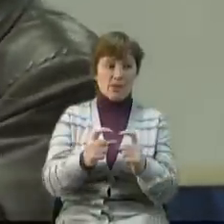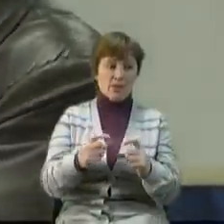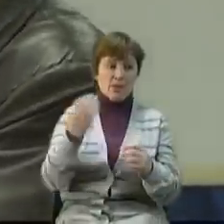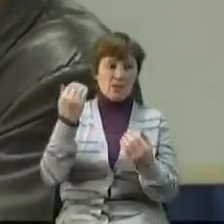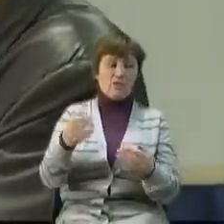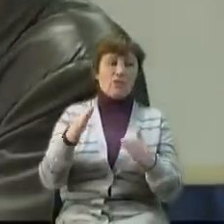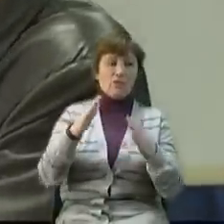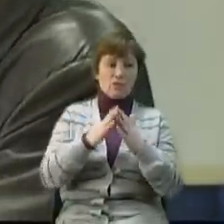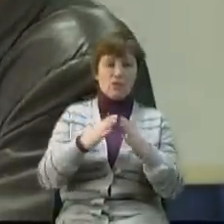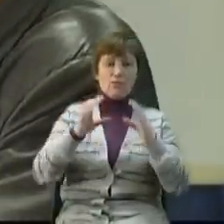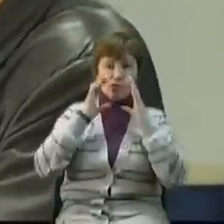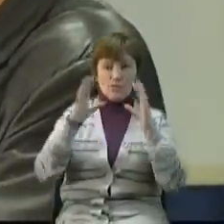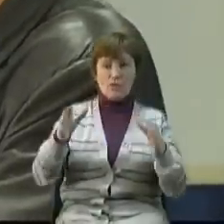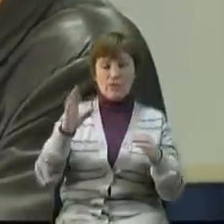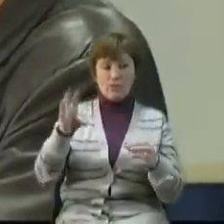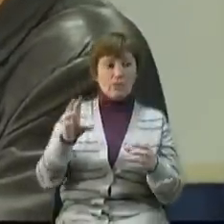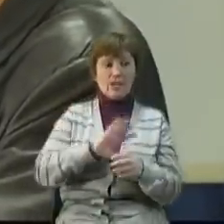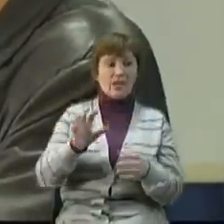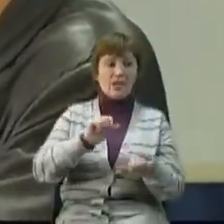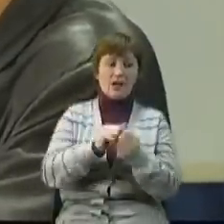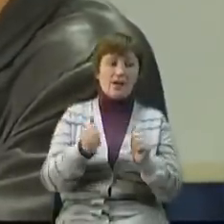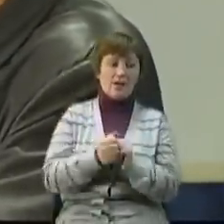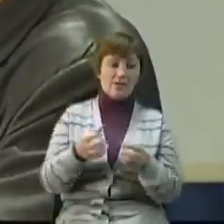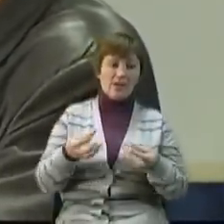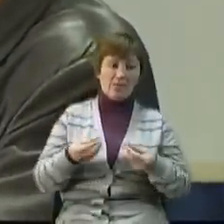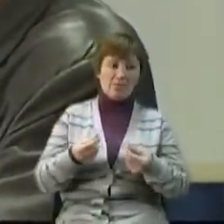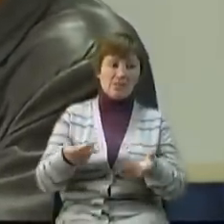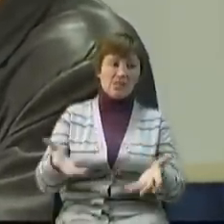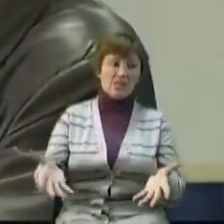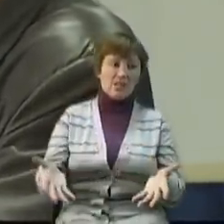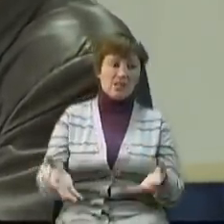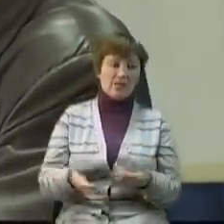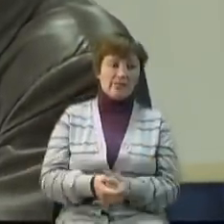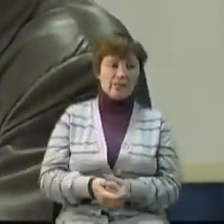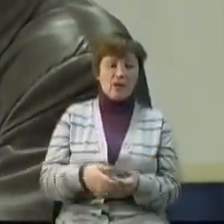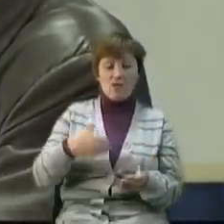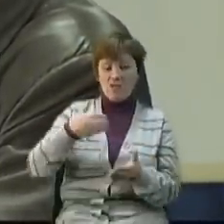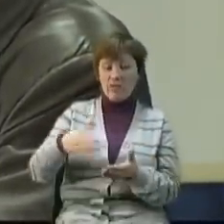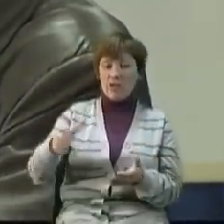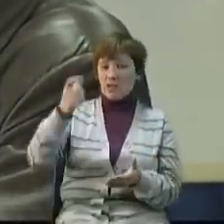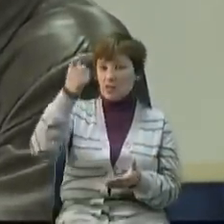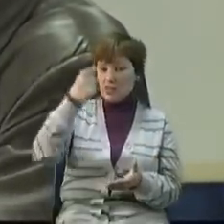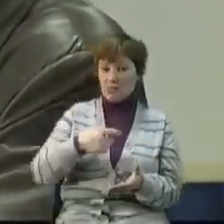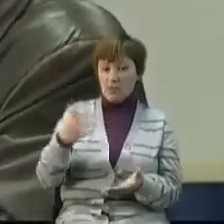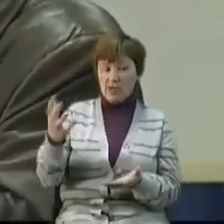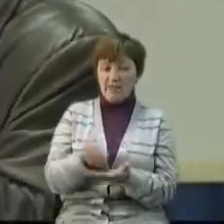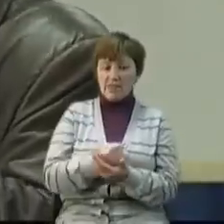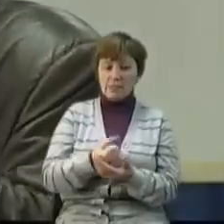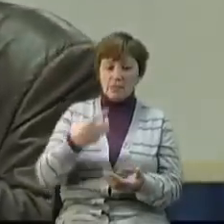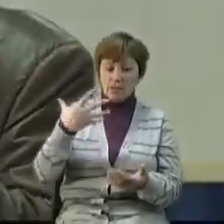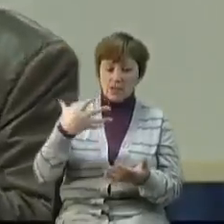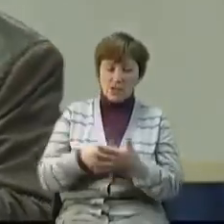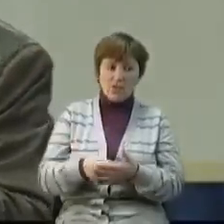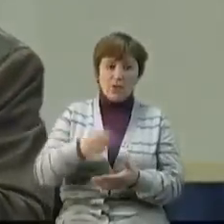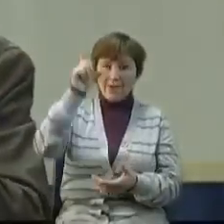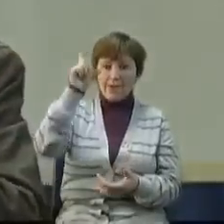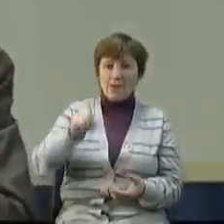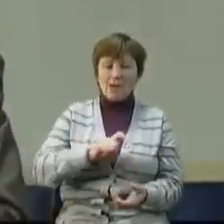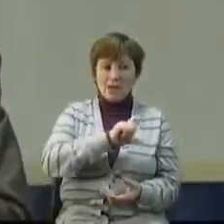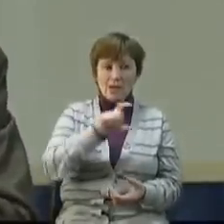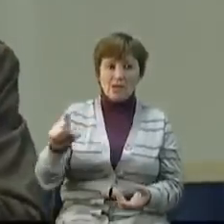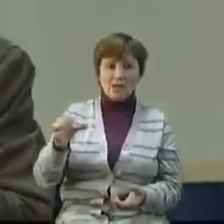Отвергни себя и возьми свой крест. Вспомни, что такое, что хочет Бог с тобой сделать. Почему ты должен быть